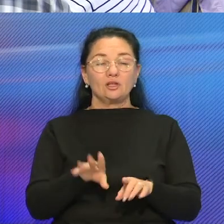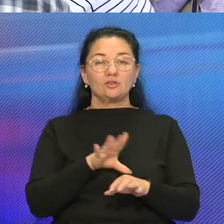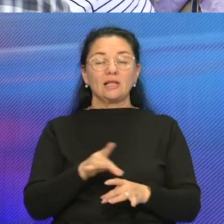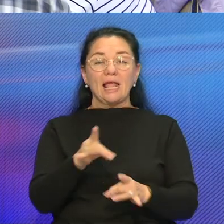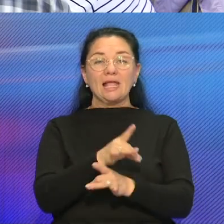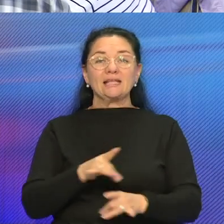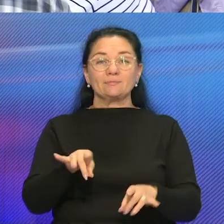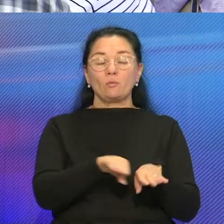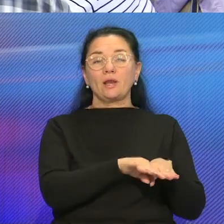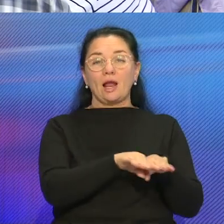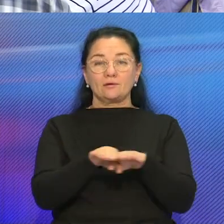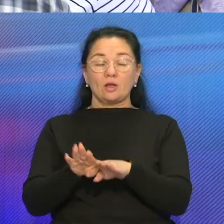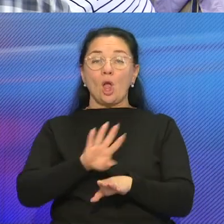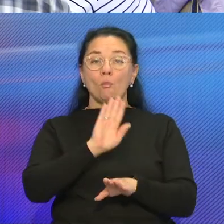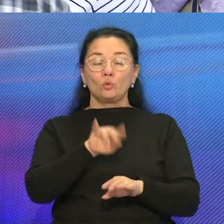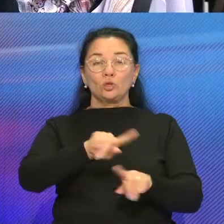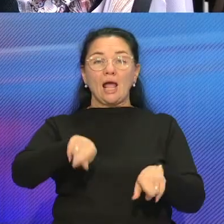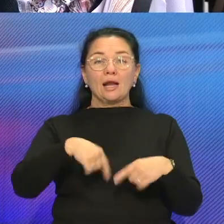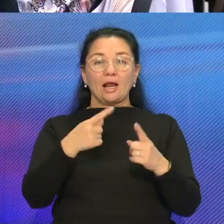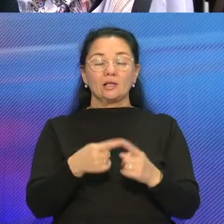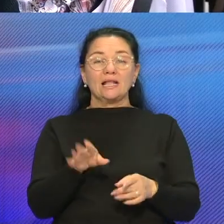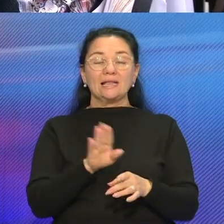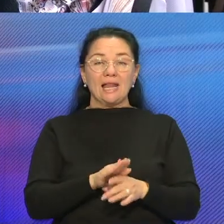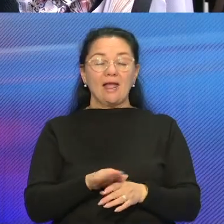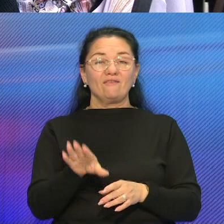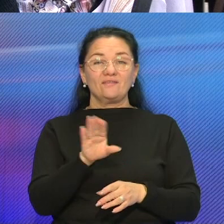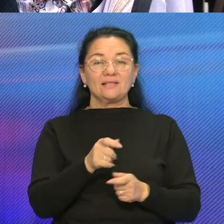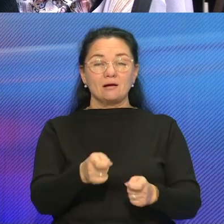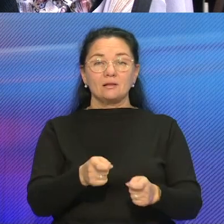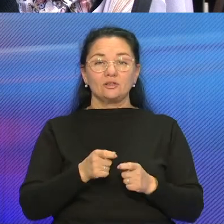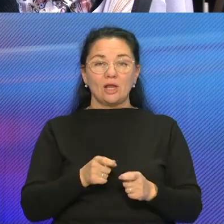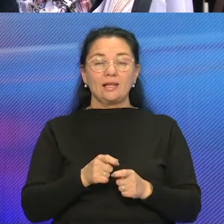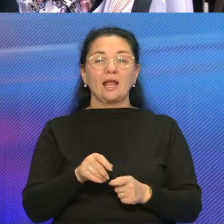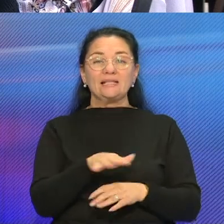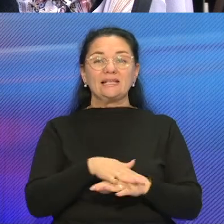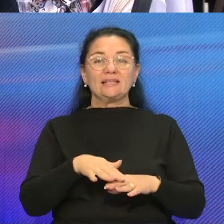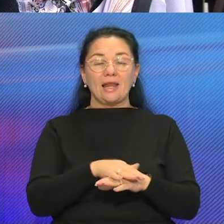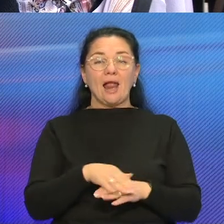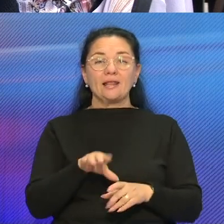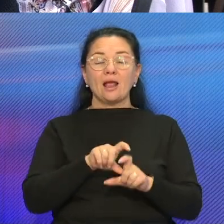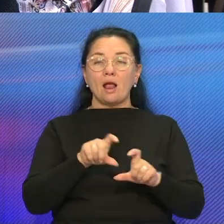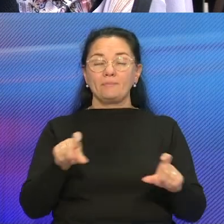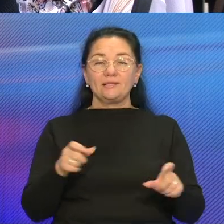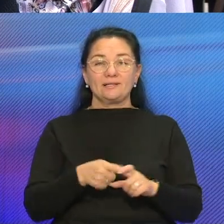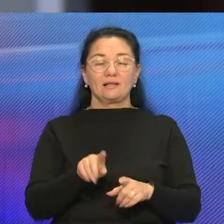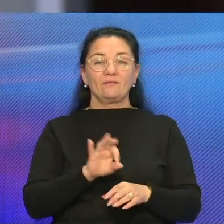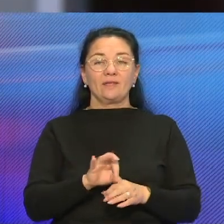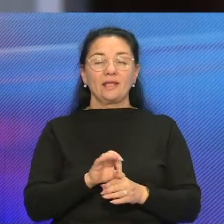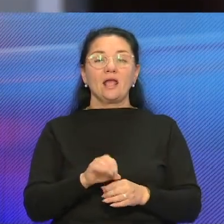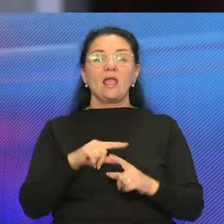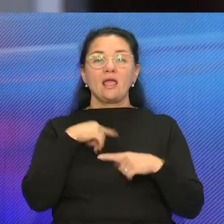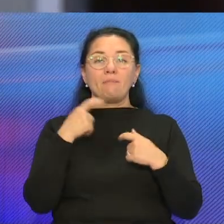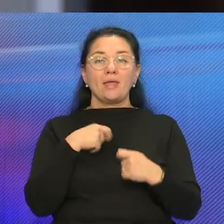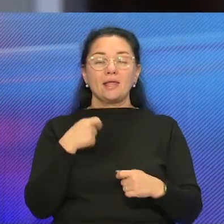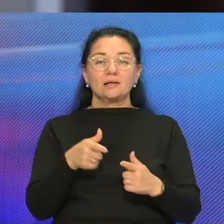узровня семинар будет организована для секретарей первичек и территориальных комитетов, а так само старшинь районных советов пионерской